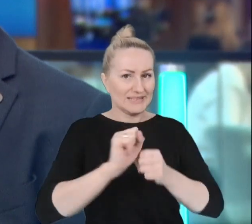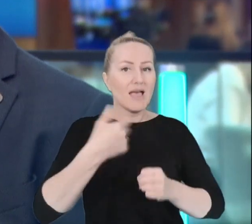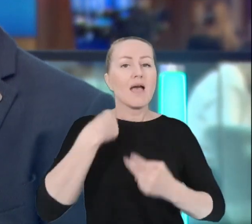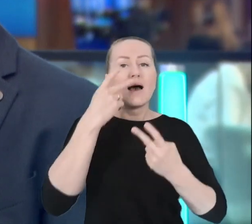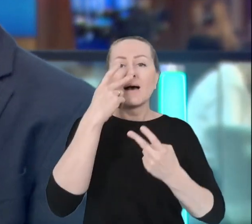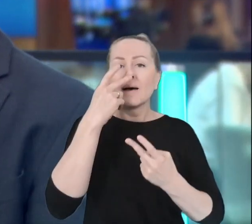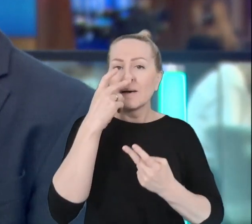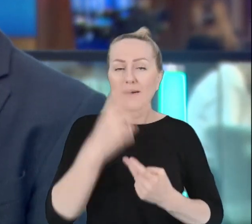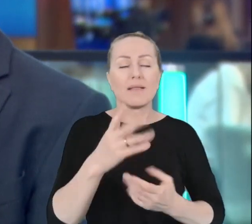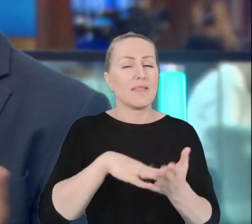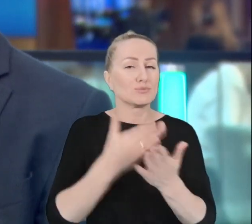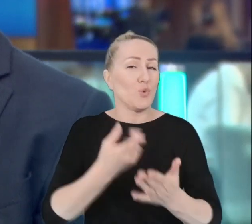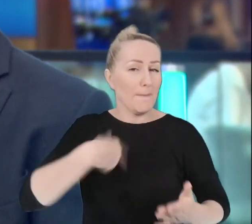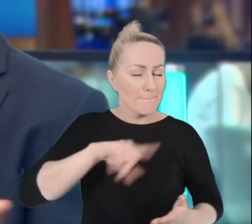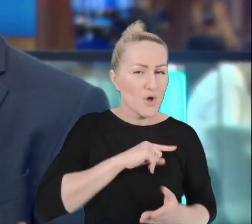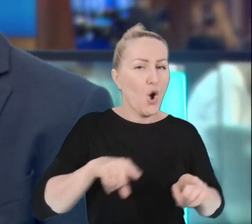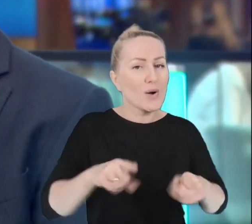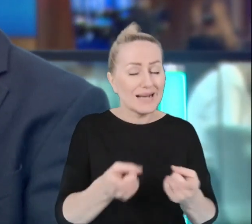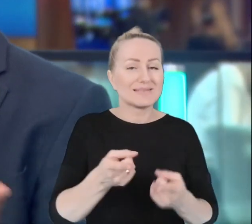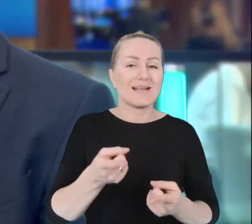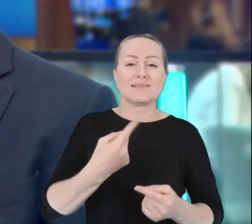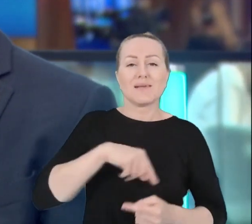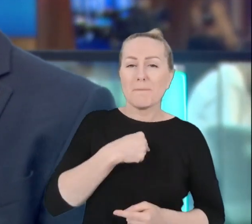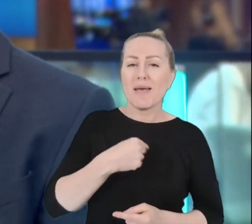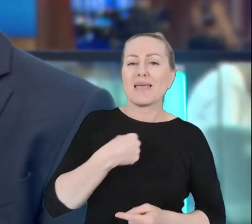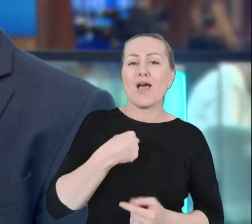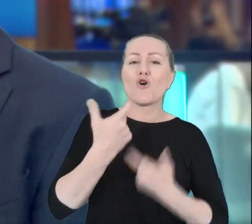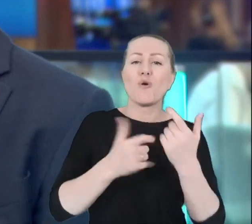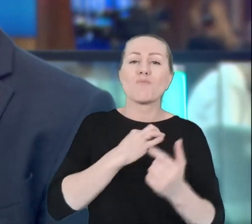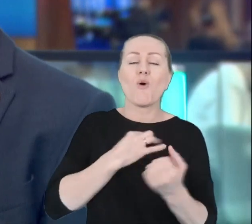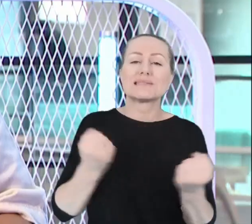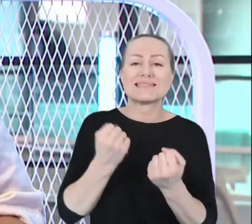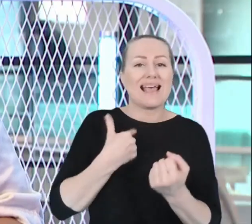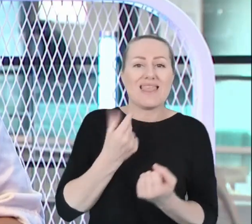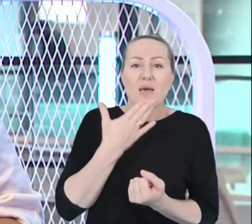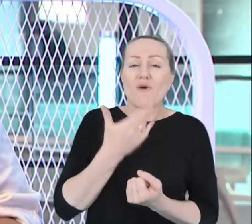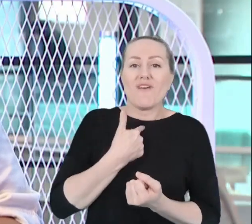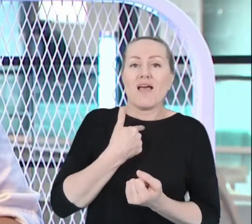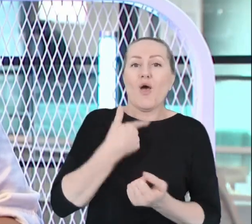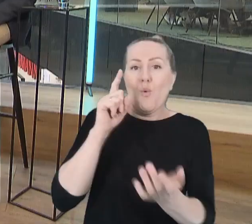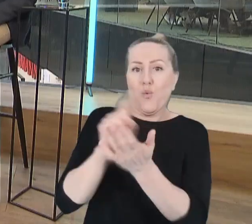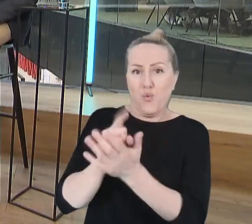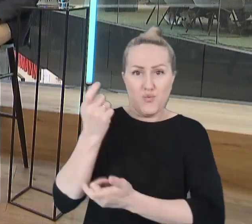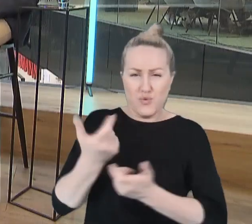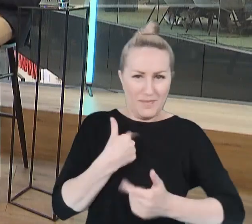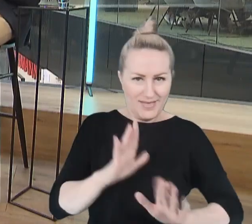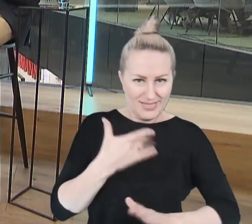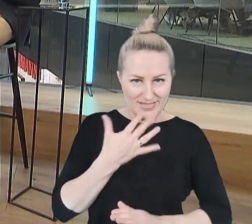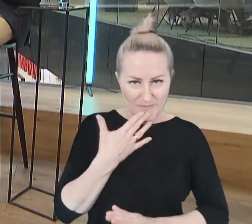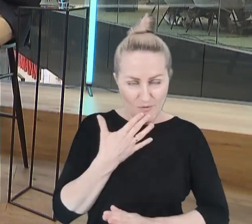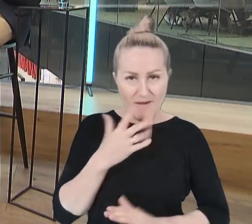naszej organizacji, ja tu mówię o moich intencjach, nie mówię, że zawsze nam się to udaje, że mnie się to udaje, ale